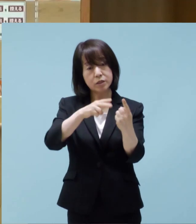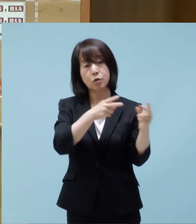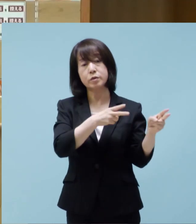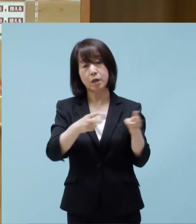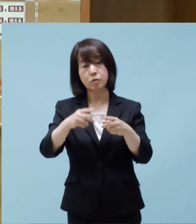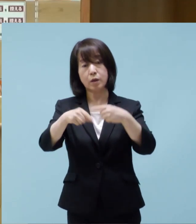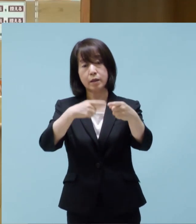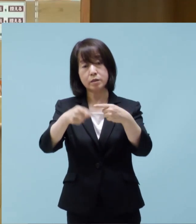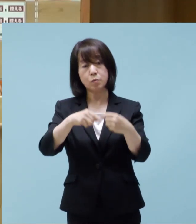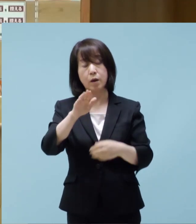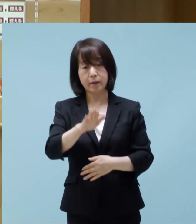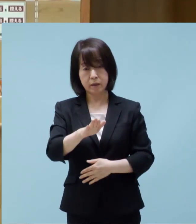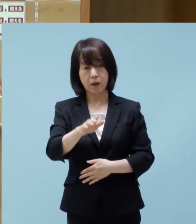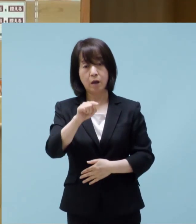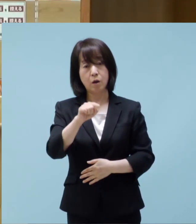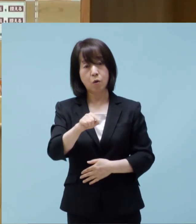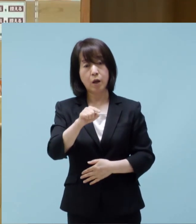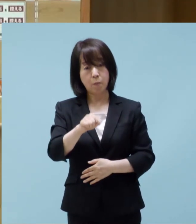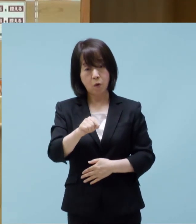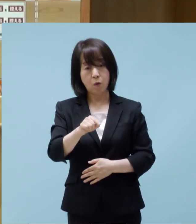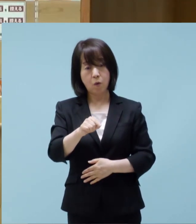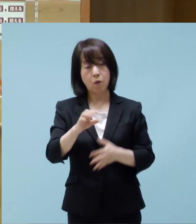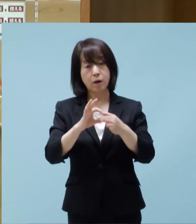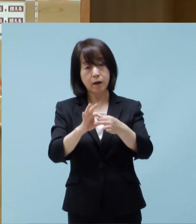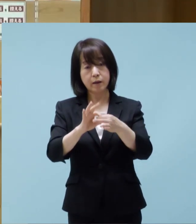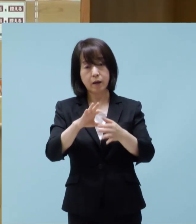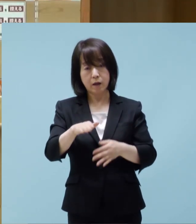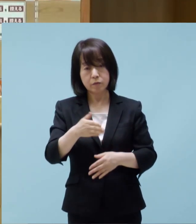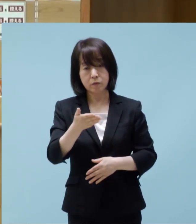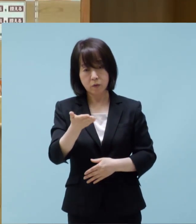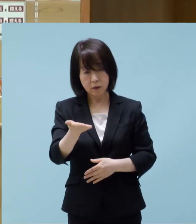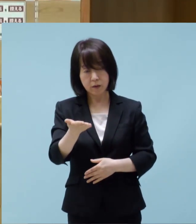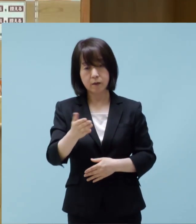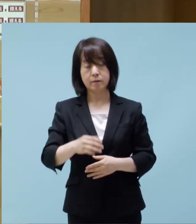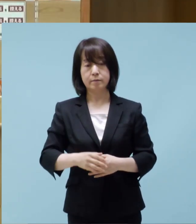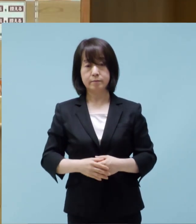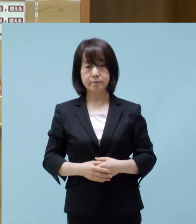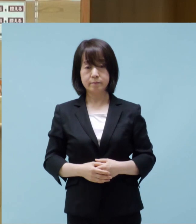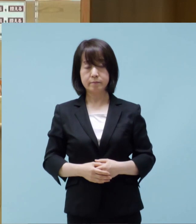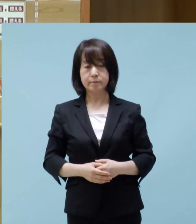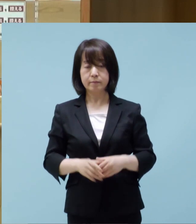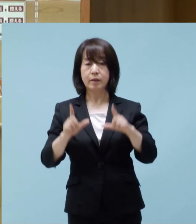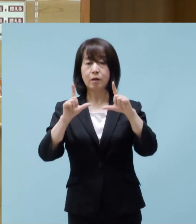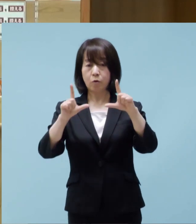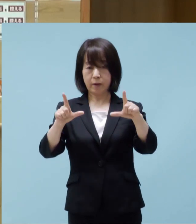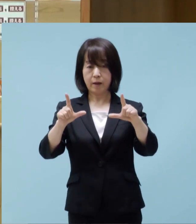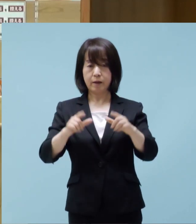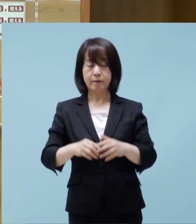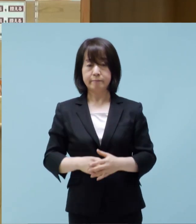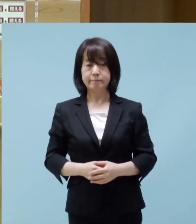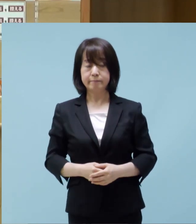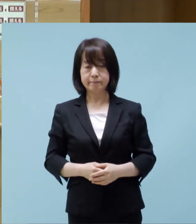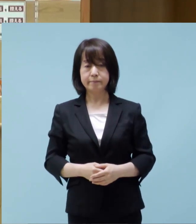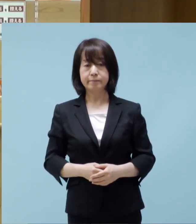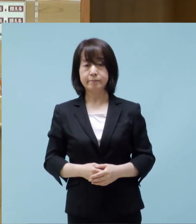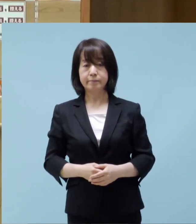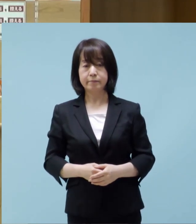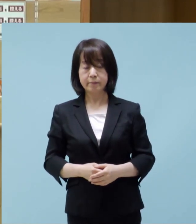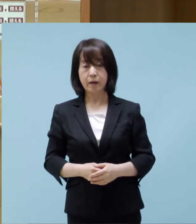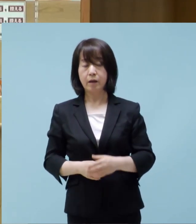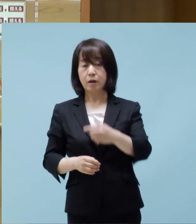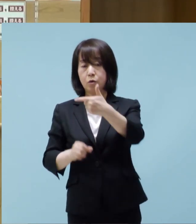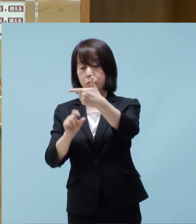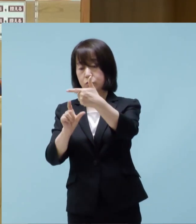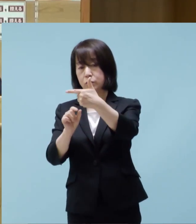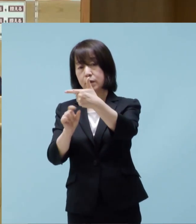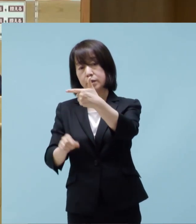ういったこともこう絡んでいくことになるんでしょうか。 まずはですね、これはもう21日からの措置